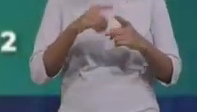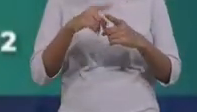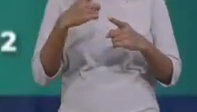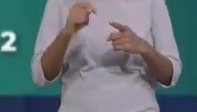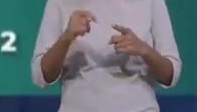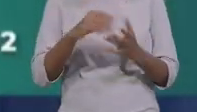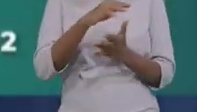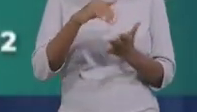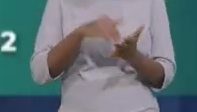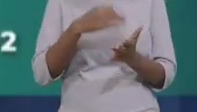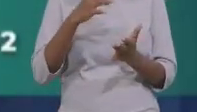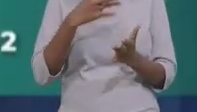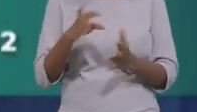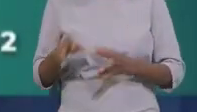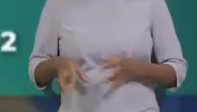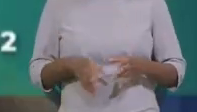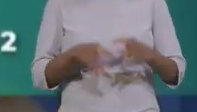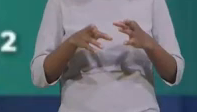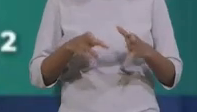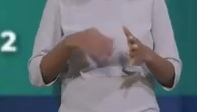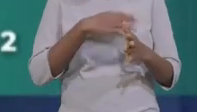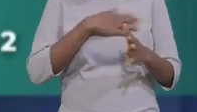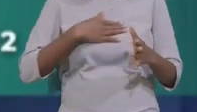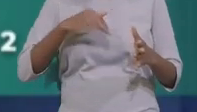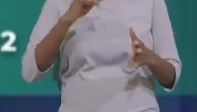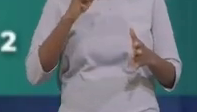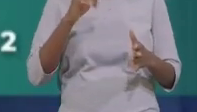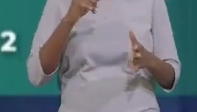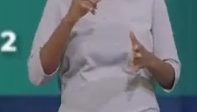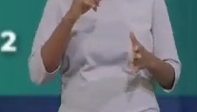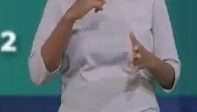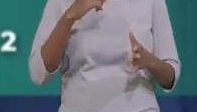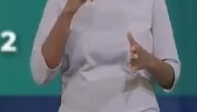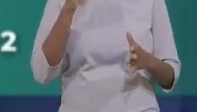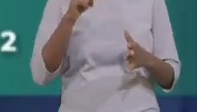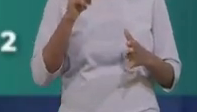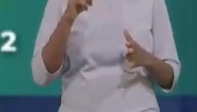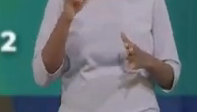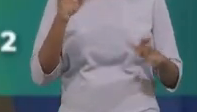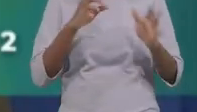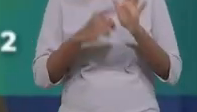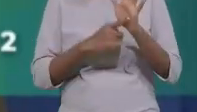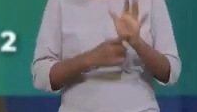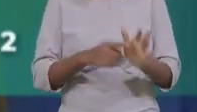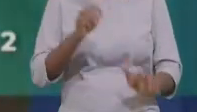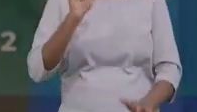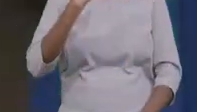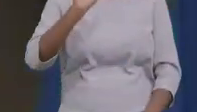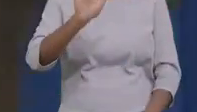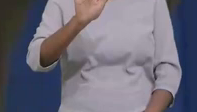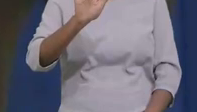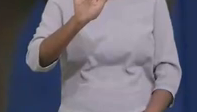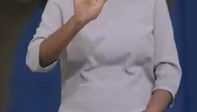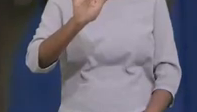gentiment, il va au beau milieu de la voie et il lève la main. Il n'a même pas besoin de parler, il lève simplement la main. Il le